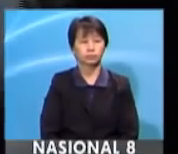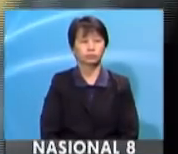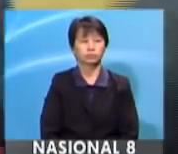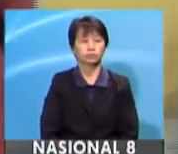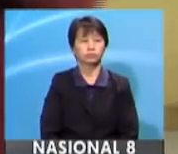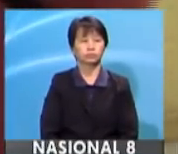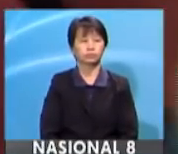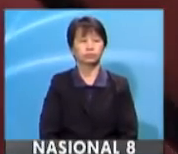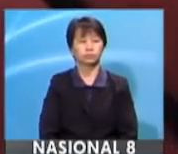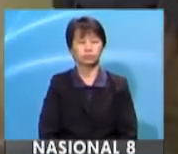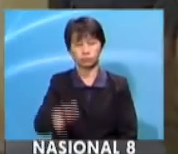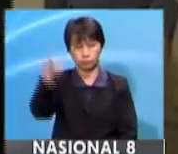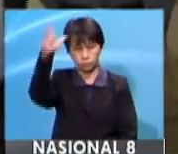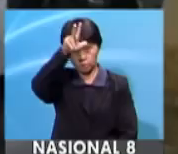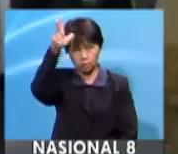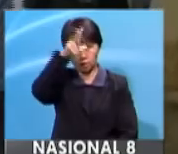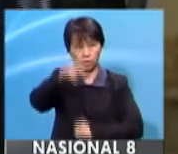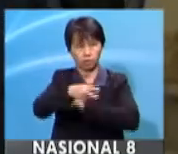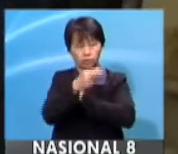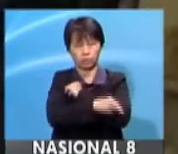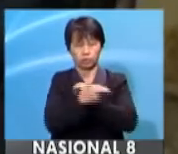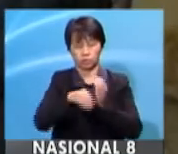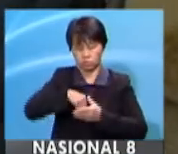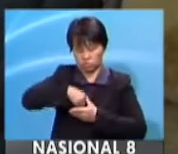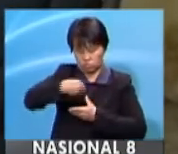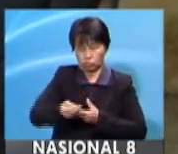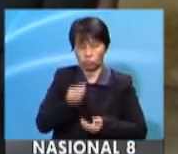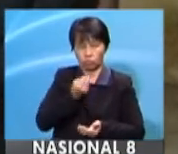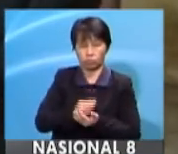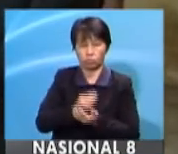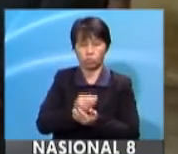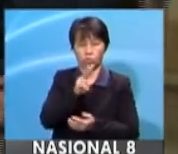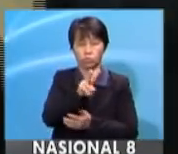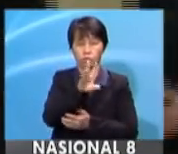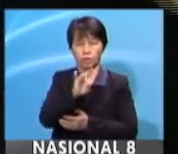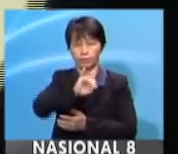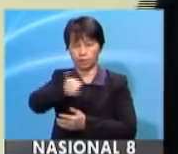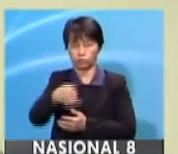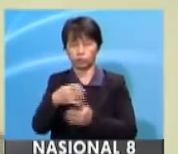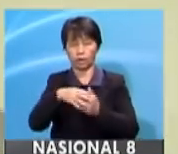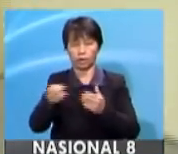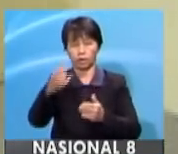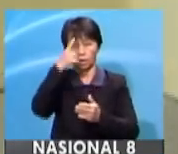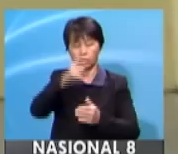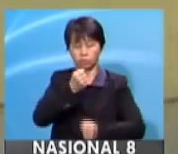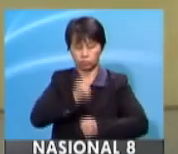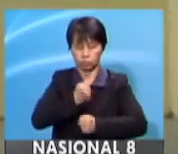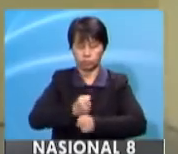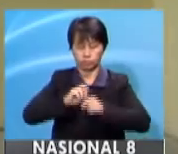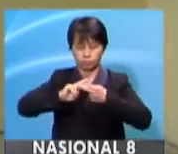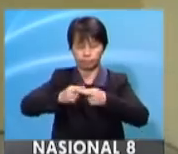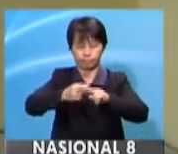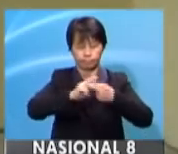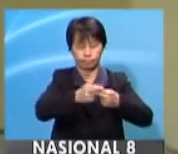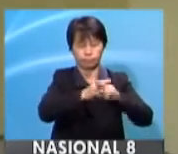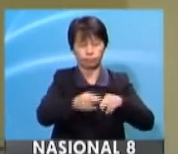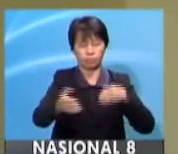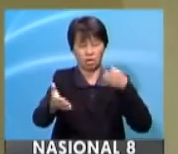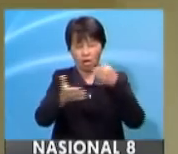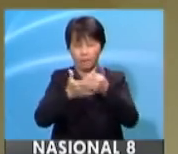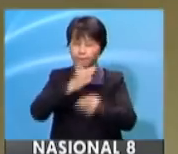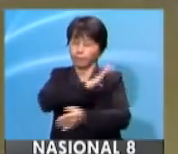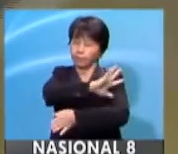depan kerajaan Negeri mengeluarkan pertukan berjumlah R8 jutuk boleh melibatkan hampir